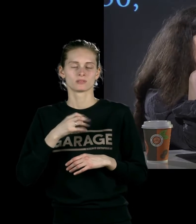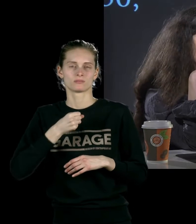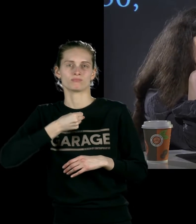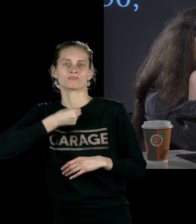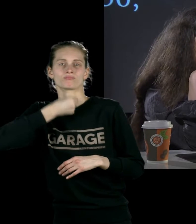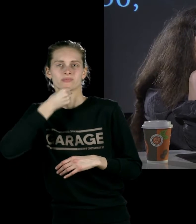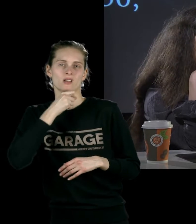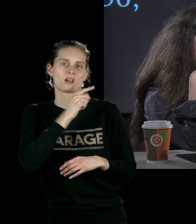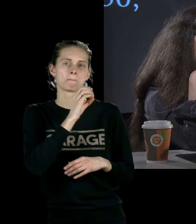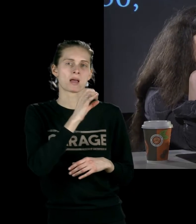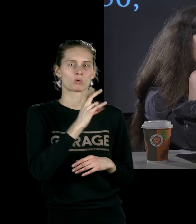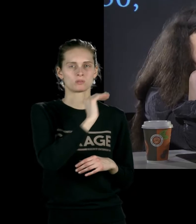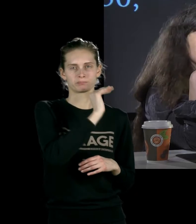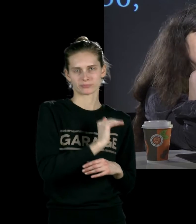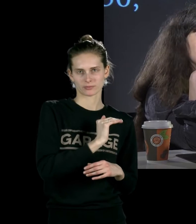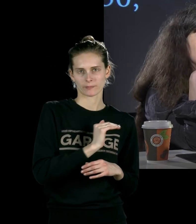австралийских